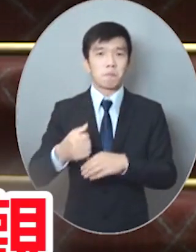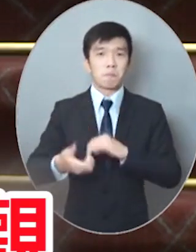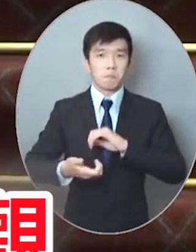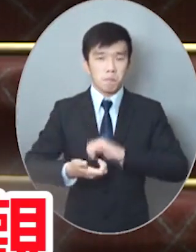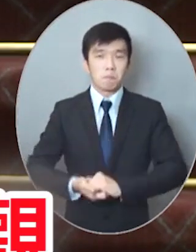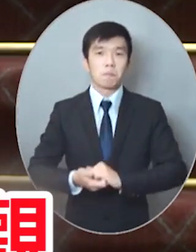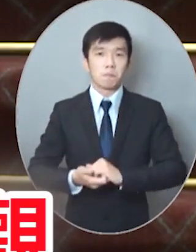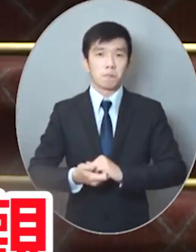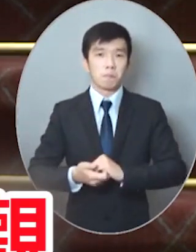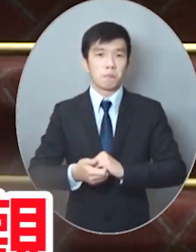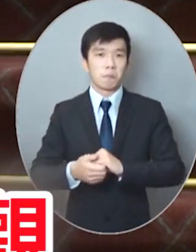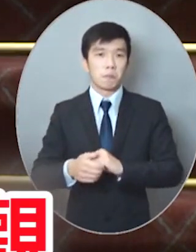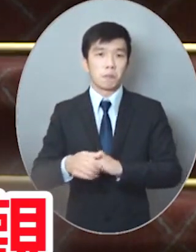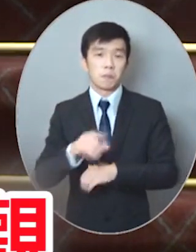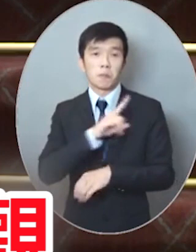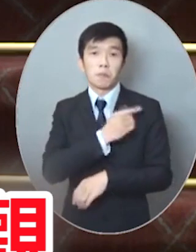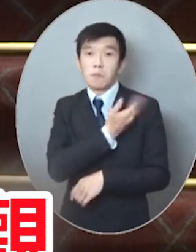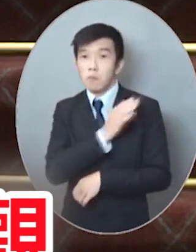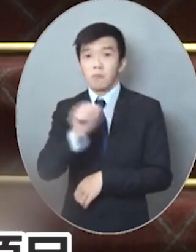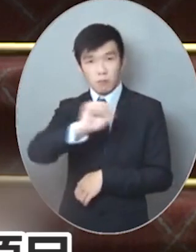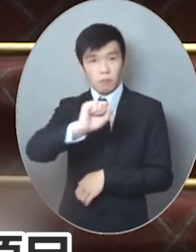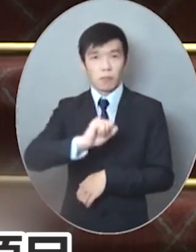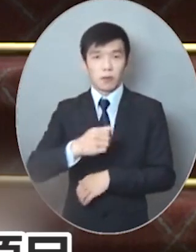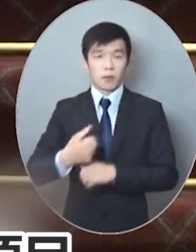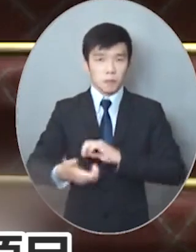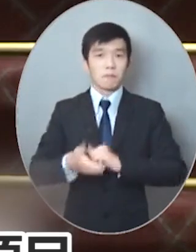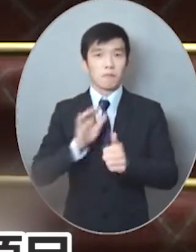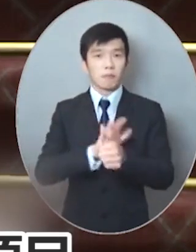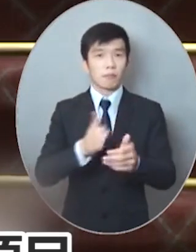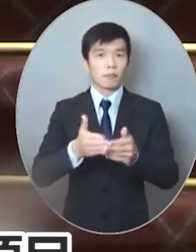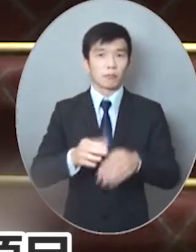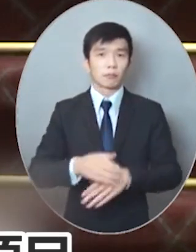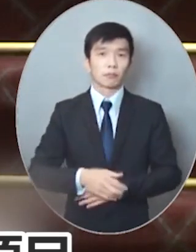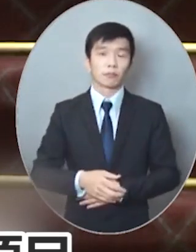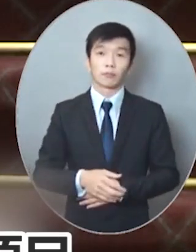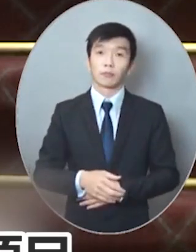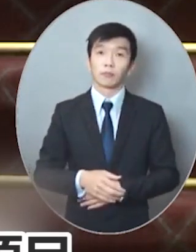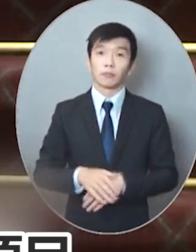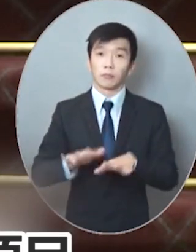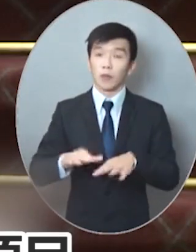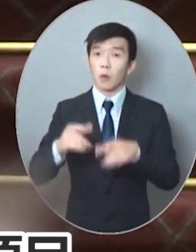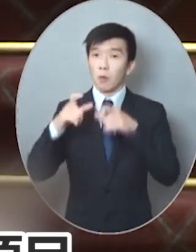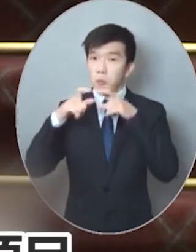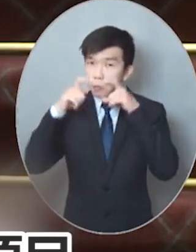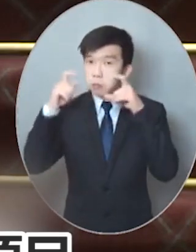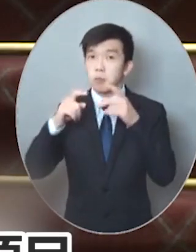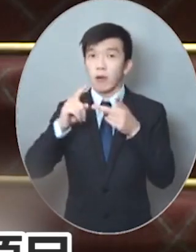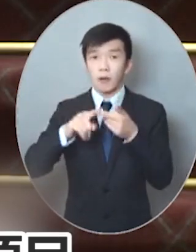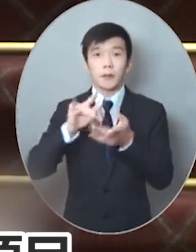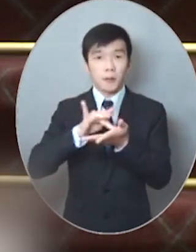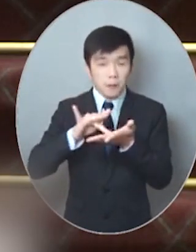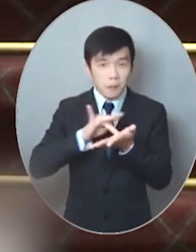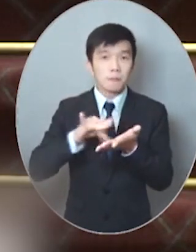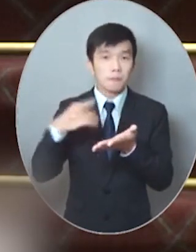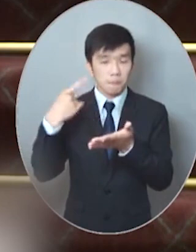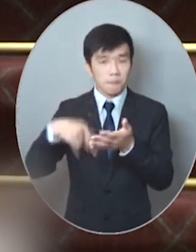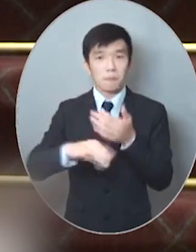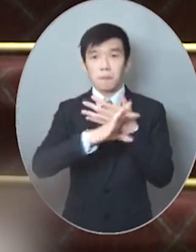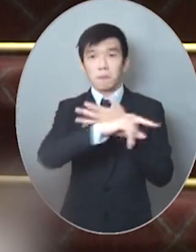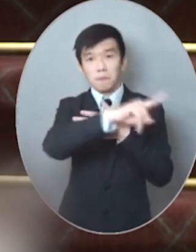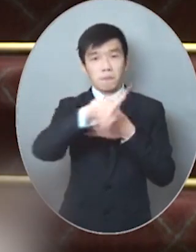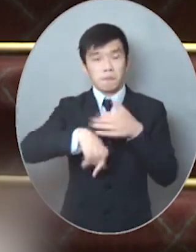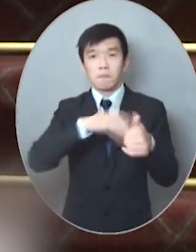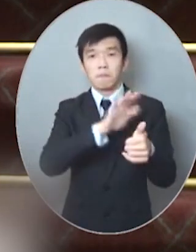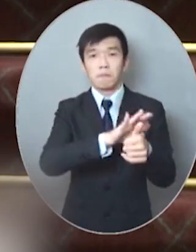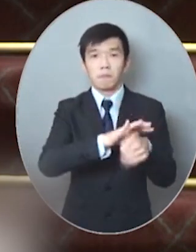能袖手旁观。我们愿意在口罩、药物、技术这三个项目对国际社会